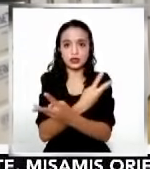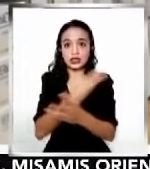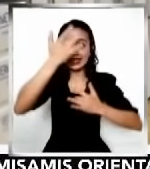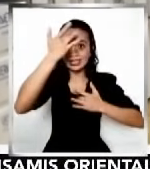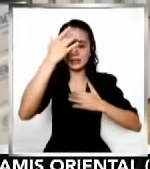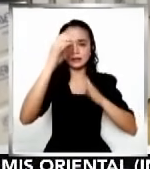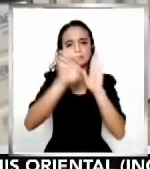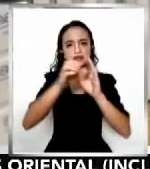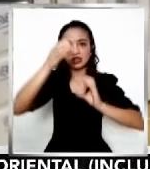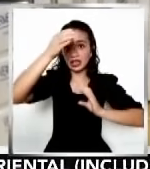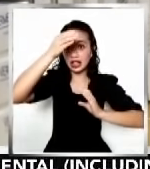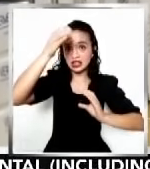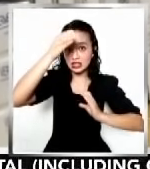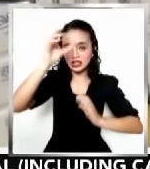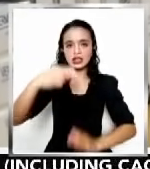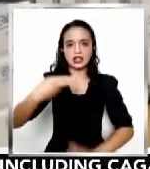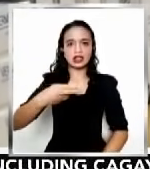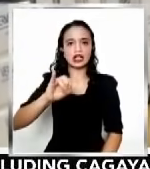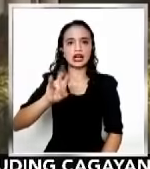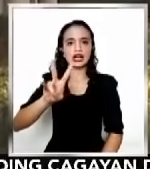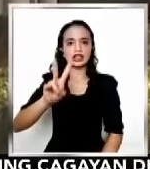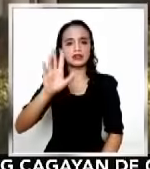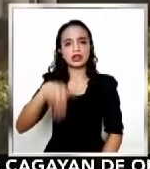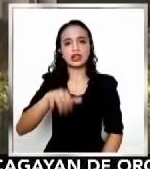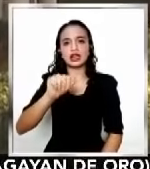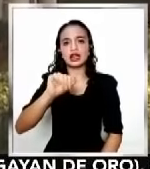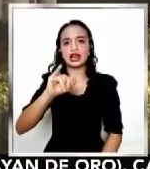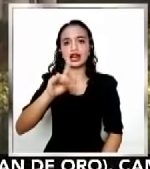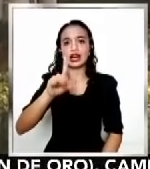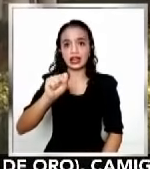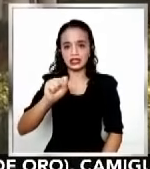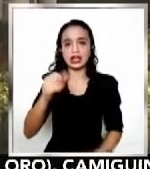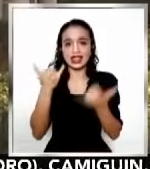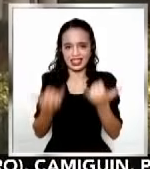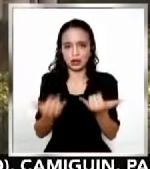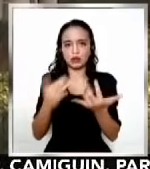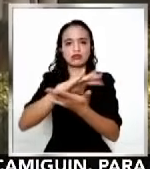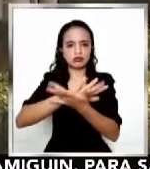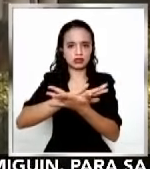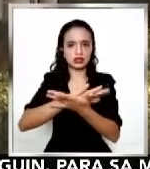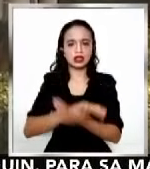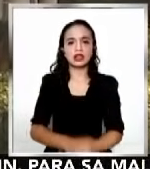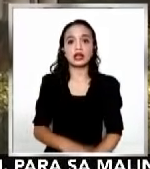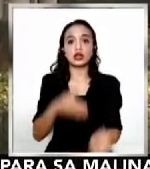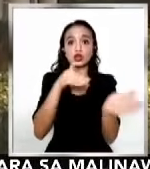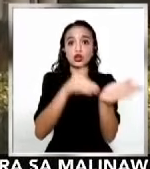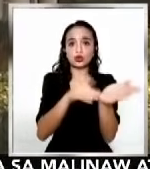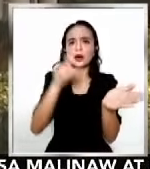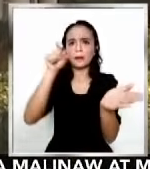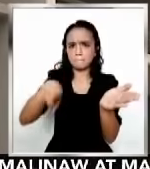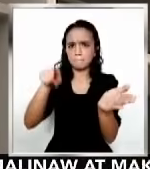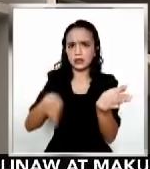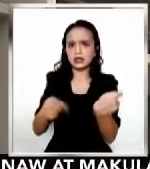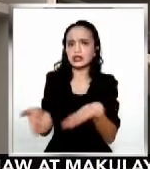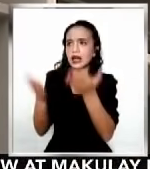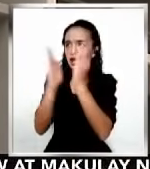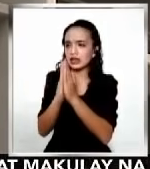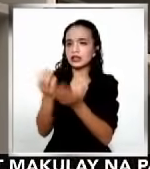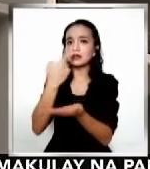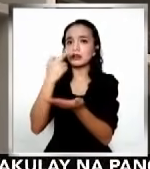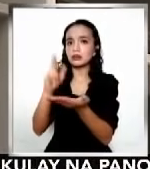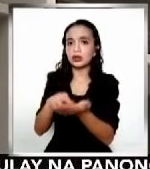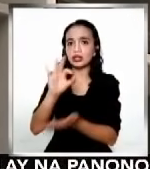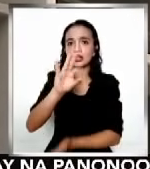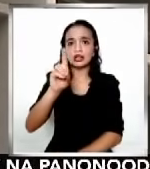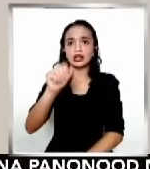yung HIV/AIDS, at ngayon COVID-19. Kailangang i-report ng doktor na humingi ng permit sa FDA kung sino mga pasyente ang